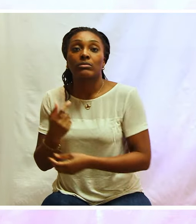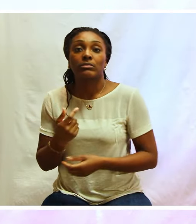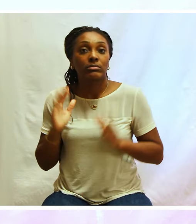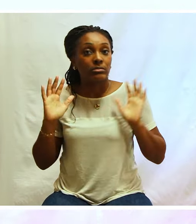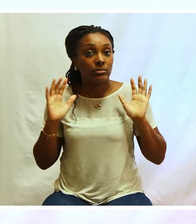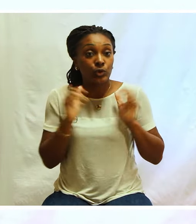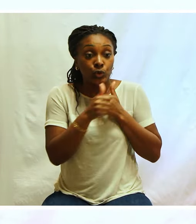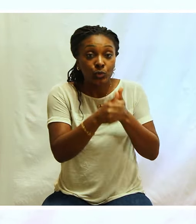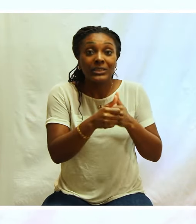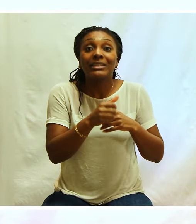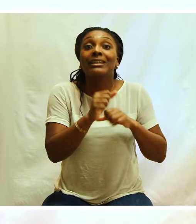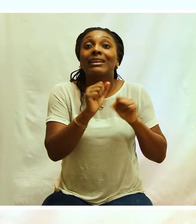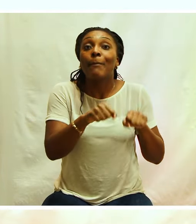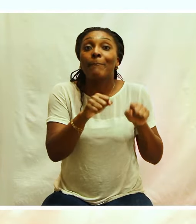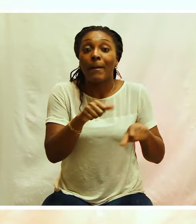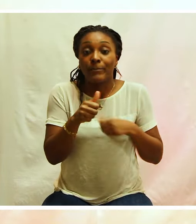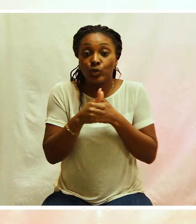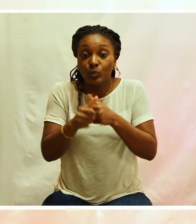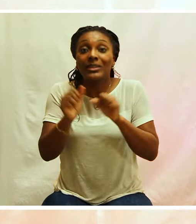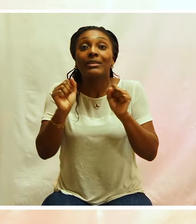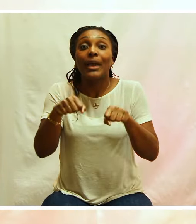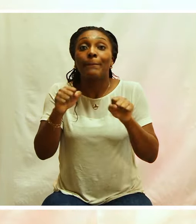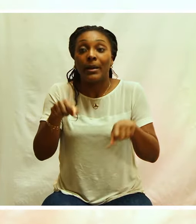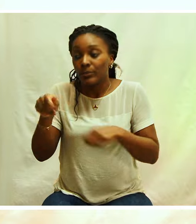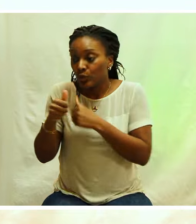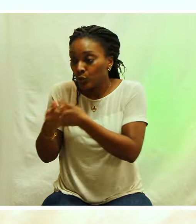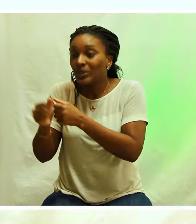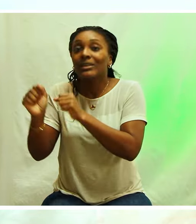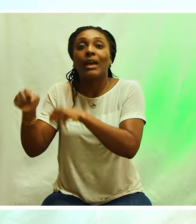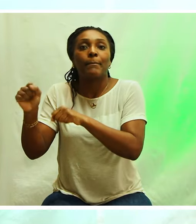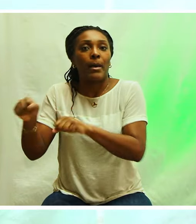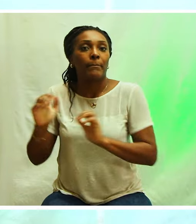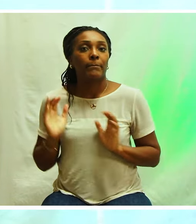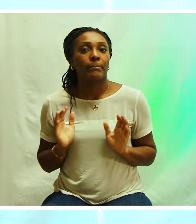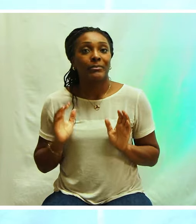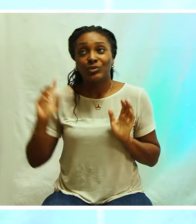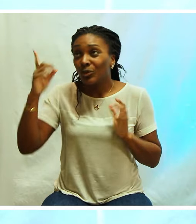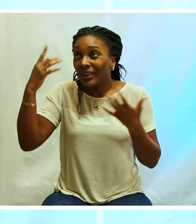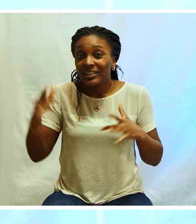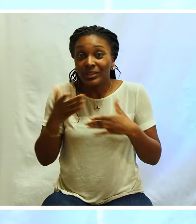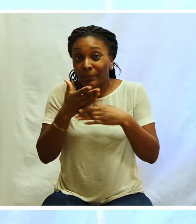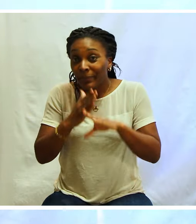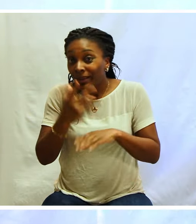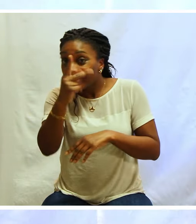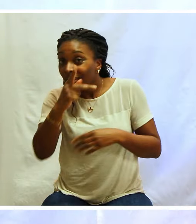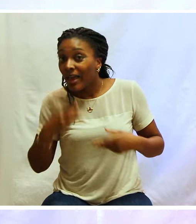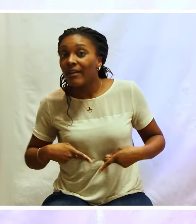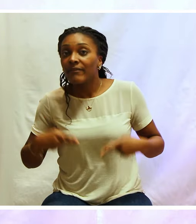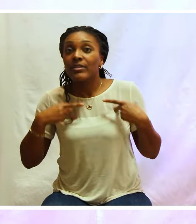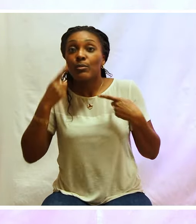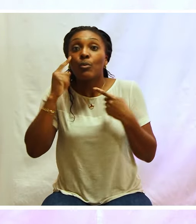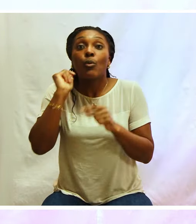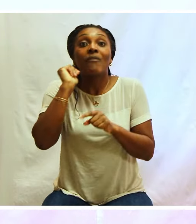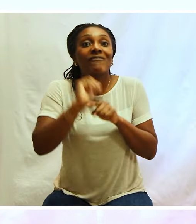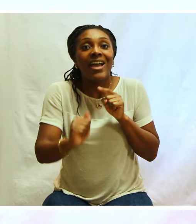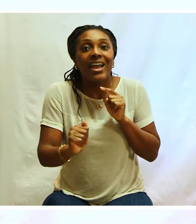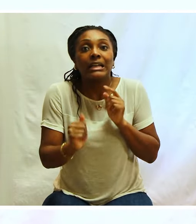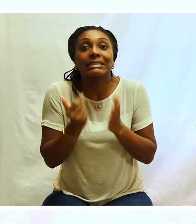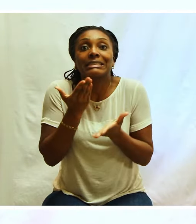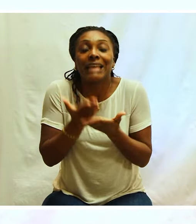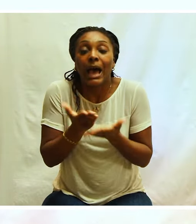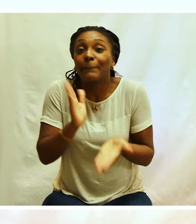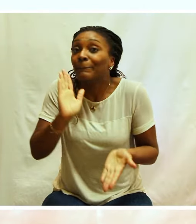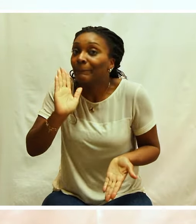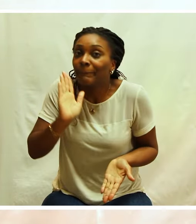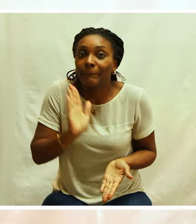C'est-à-dire, Dieu a déjà prédisposé ta vie pour quelque chose en particulier. Une œuvre que toi